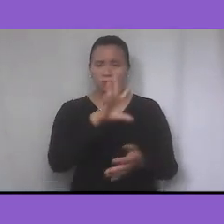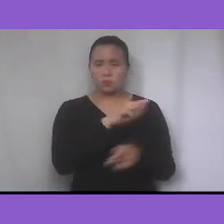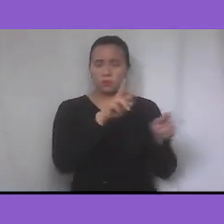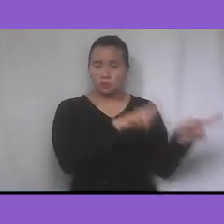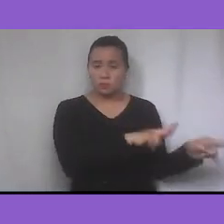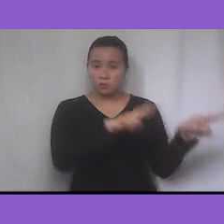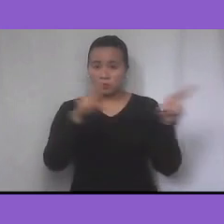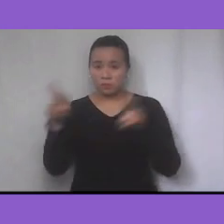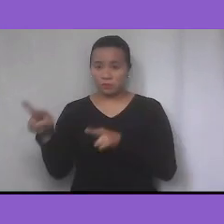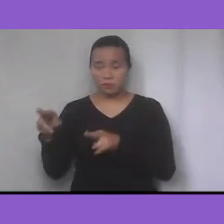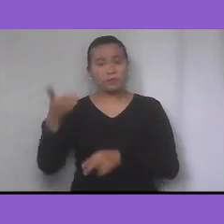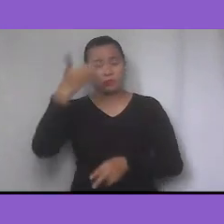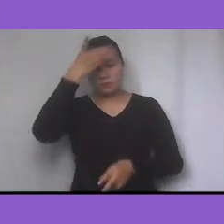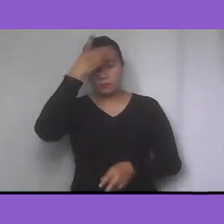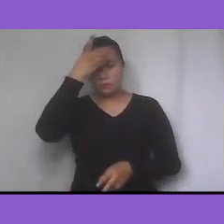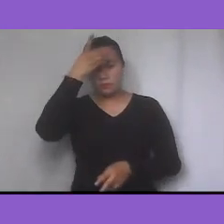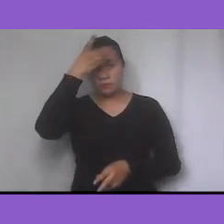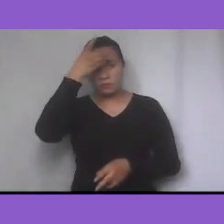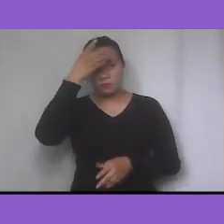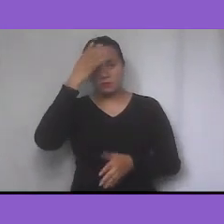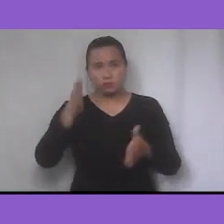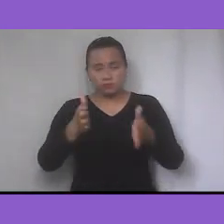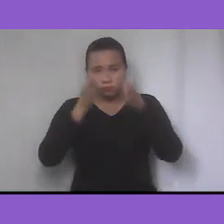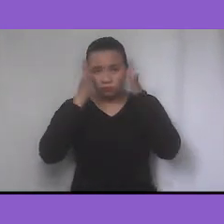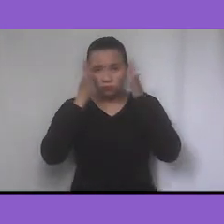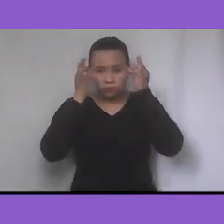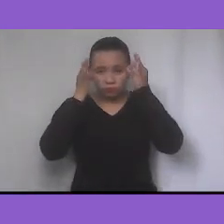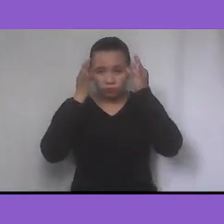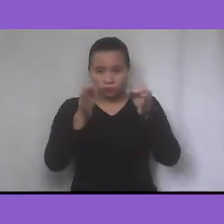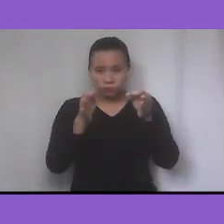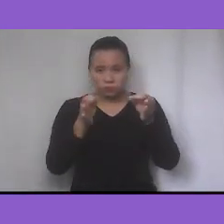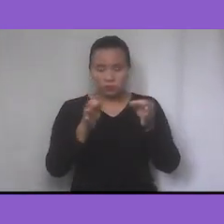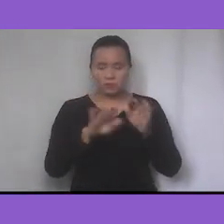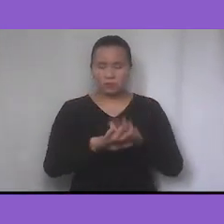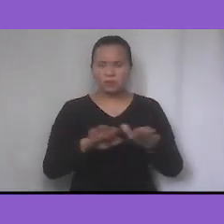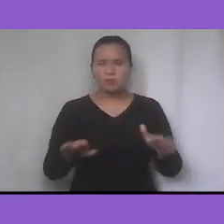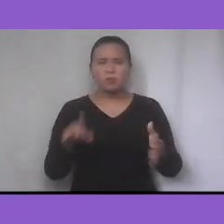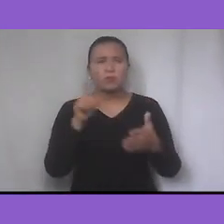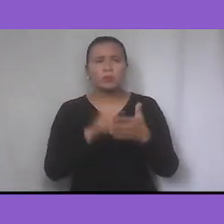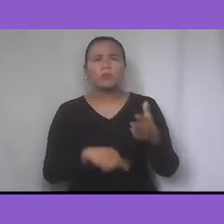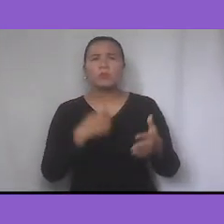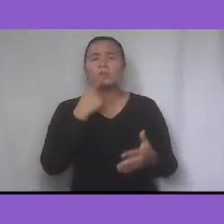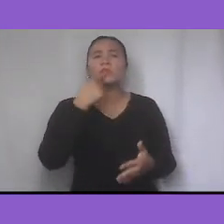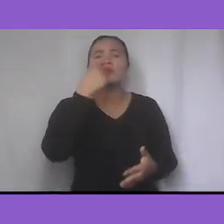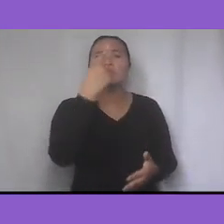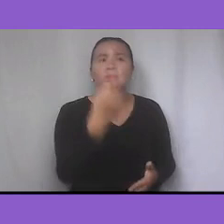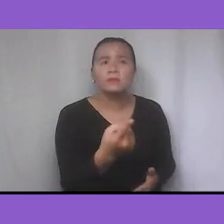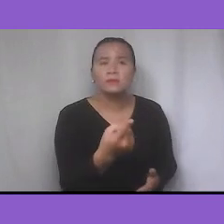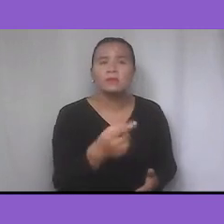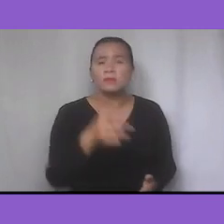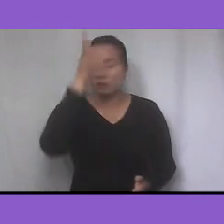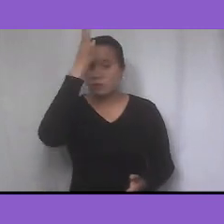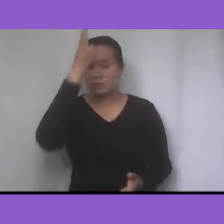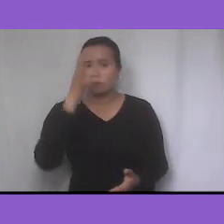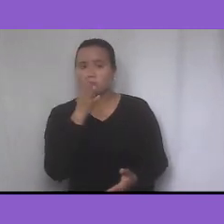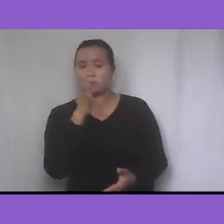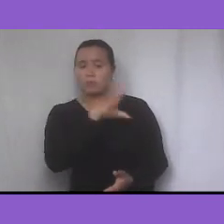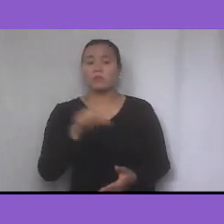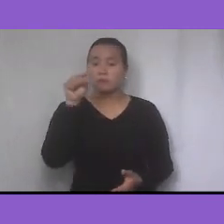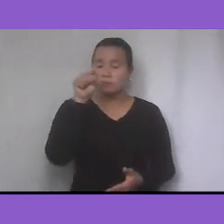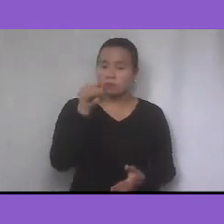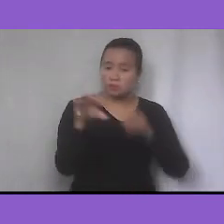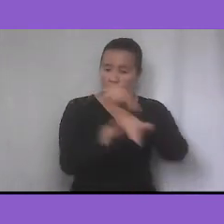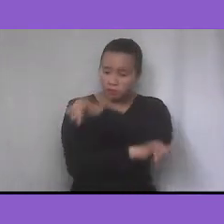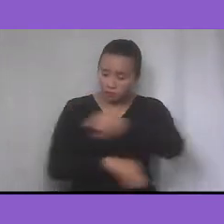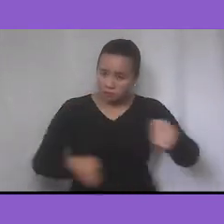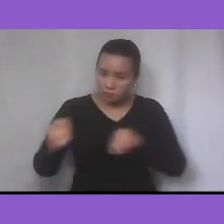ng bata. Anong madalas na bilin sa'yo ng mama mo? Ano naman ang bilin mo sa nakababata mo kapatid? Ba't tayo